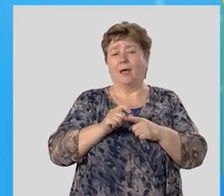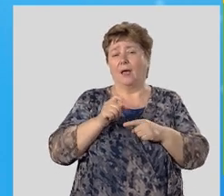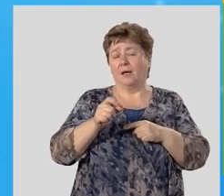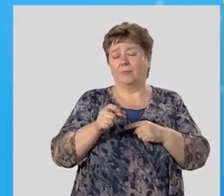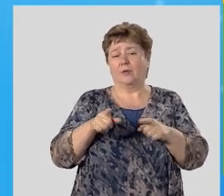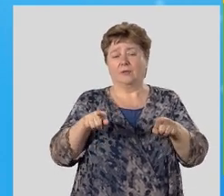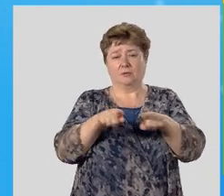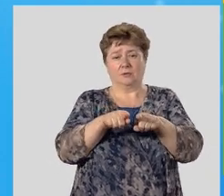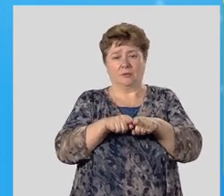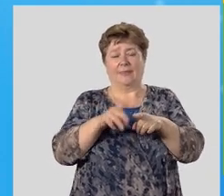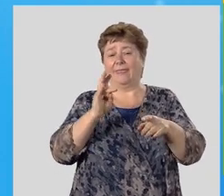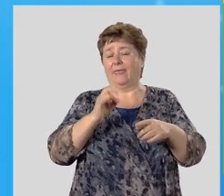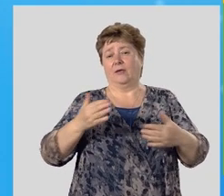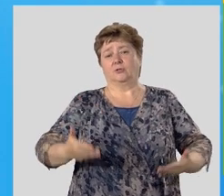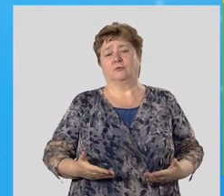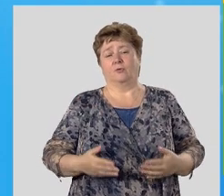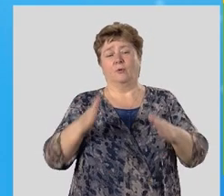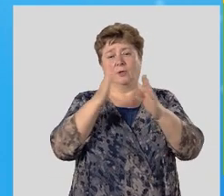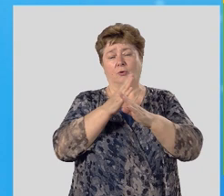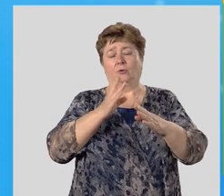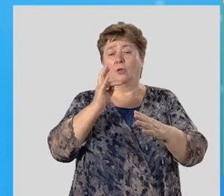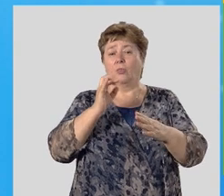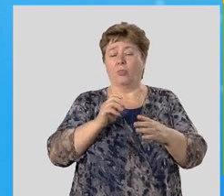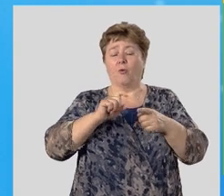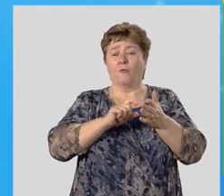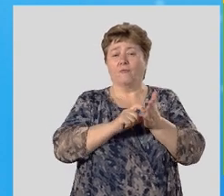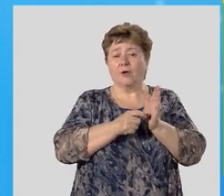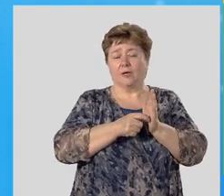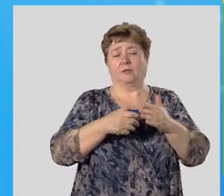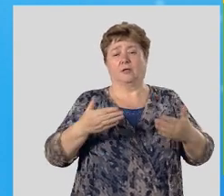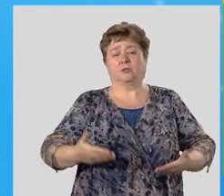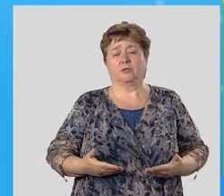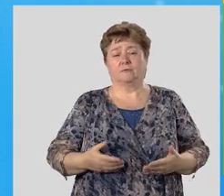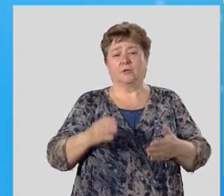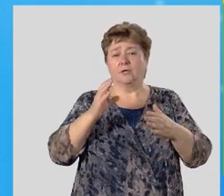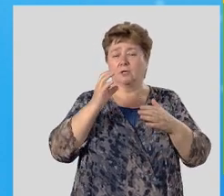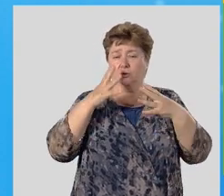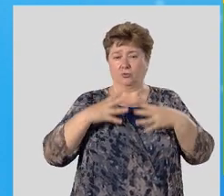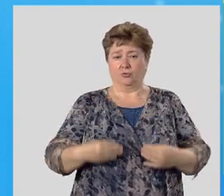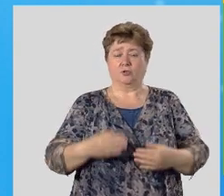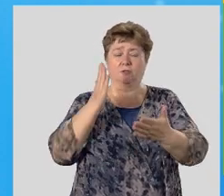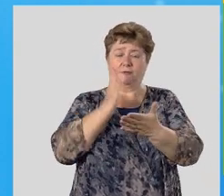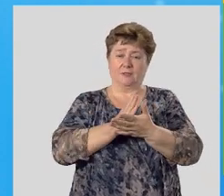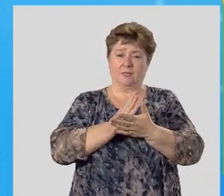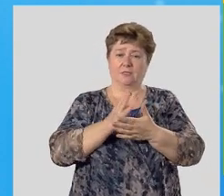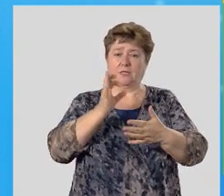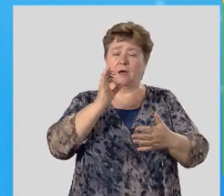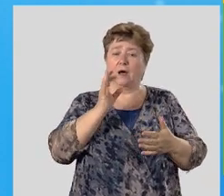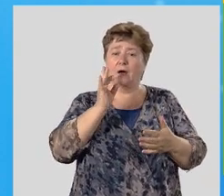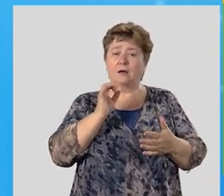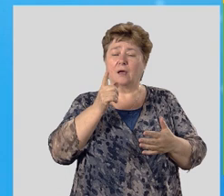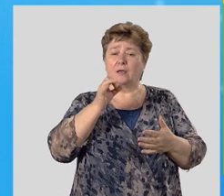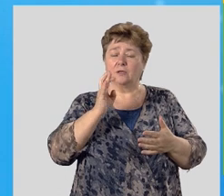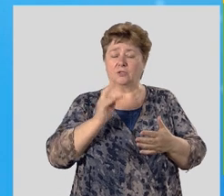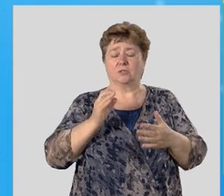телах неживой природы. Но в клетках живых существ есть еще и органические